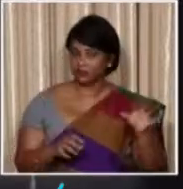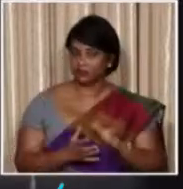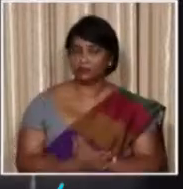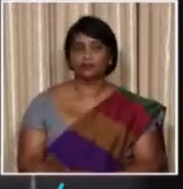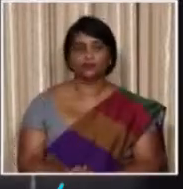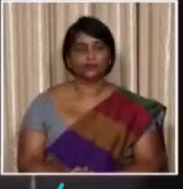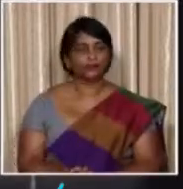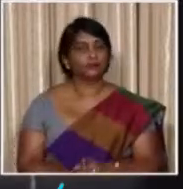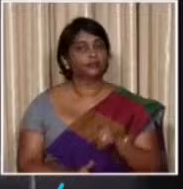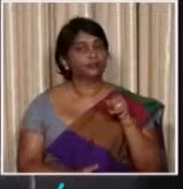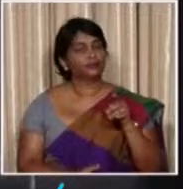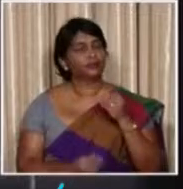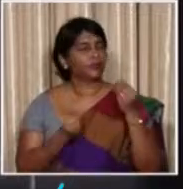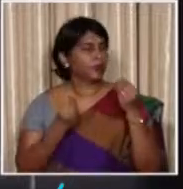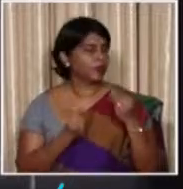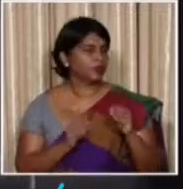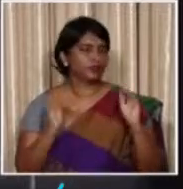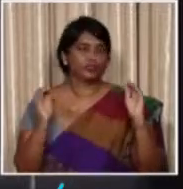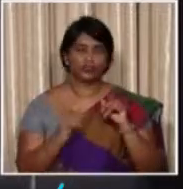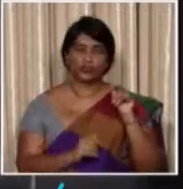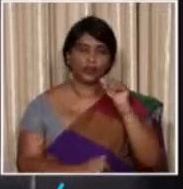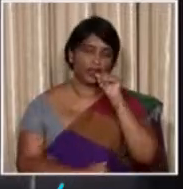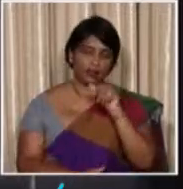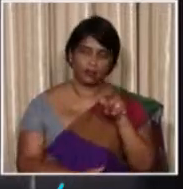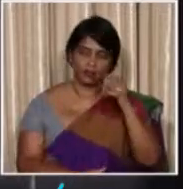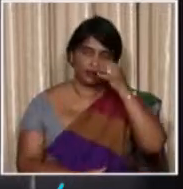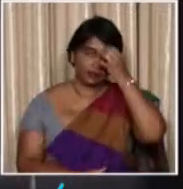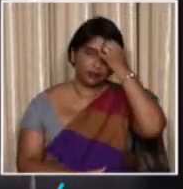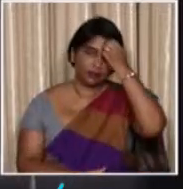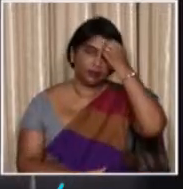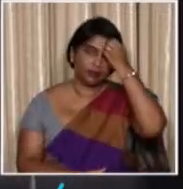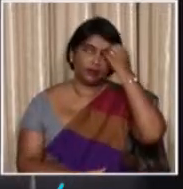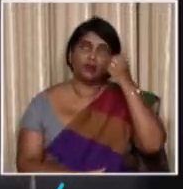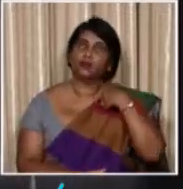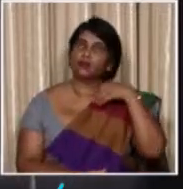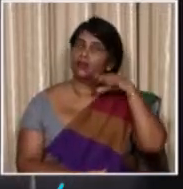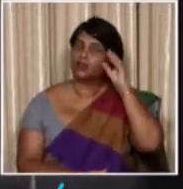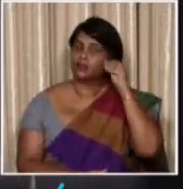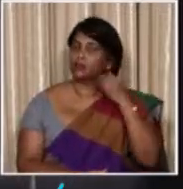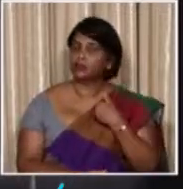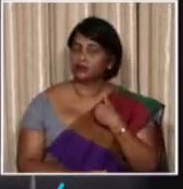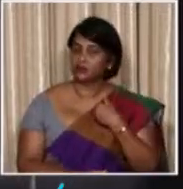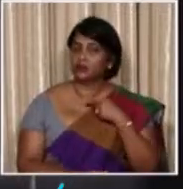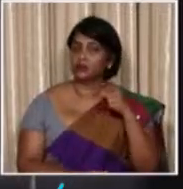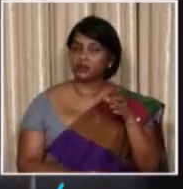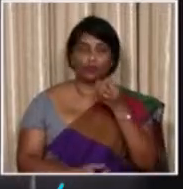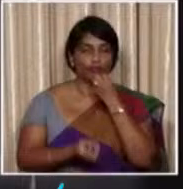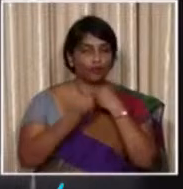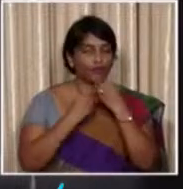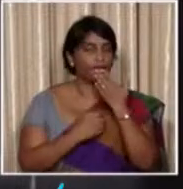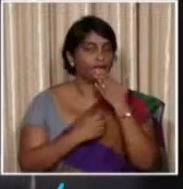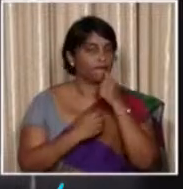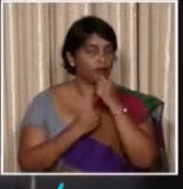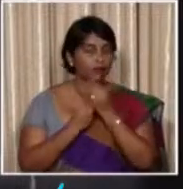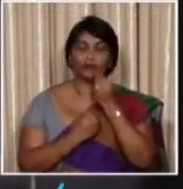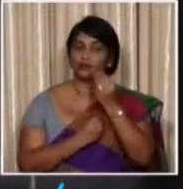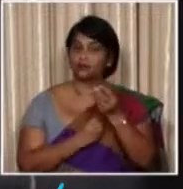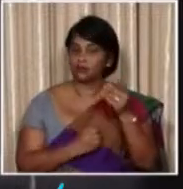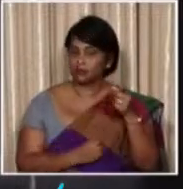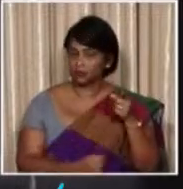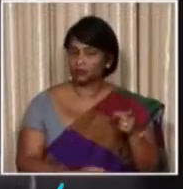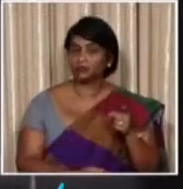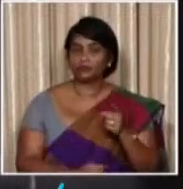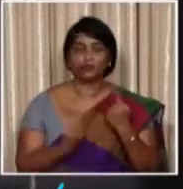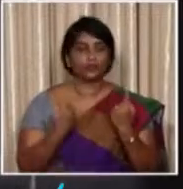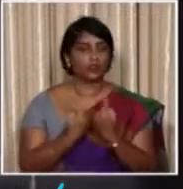වෙන්නේ. ඉතාම ස්වල්ප ප්‍රමාණයක් ඇත්තම කියනවා නම්. මම තේරුම් ගත් දෙයක් තමයි මේ ආහාර හා ජලය ලබා දීමට